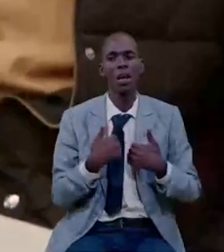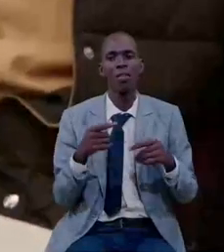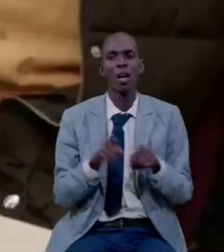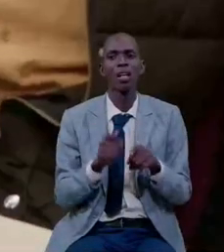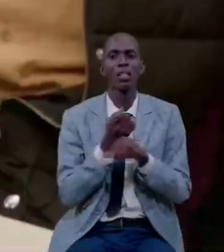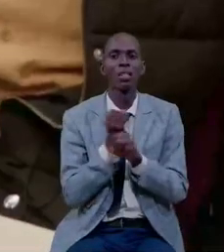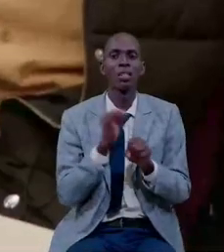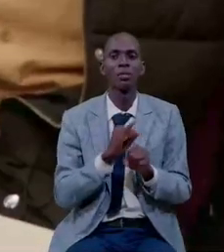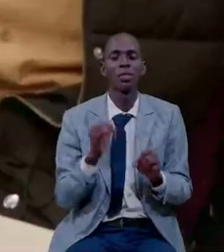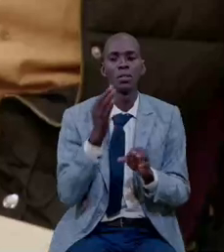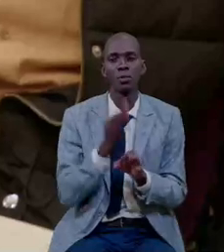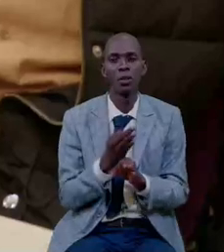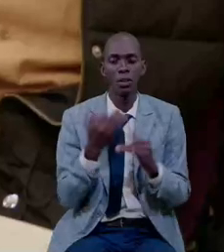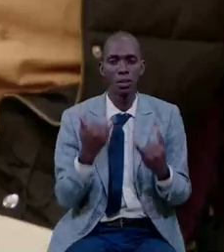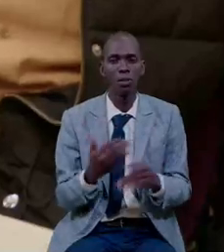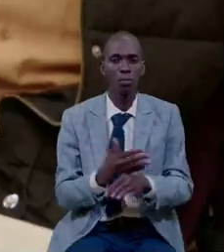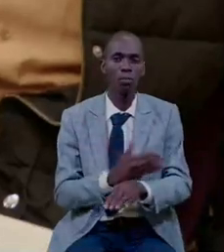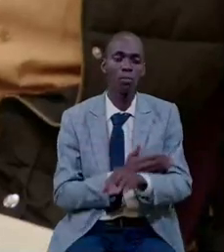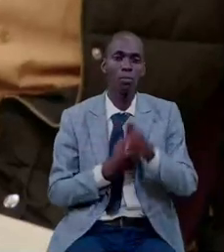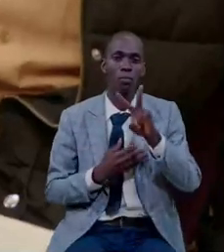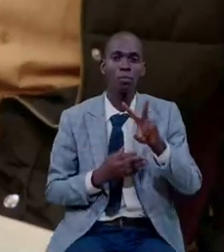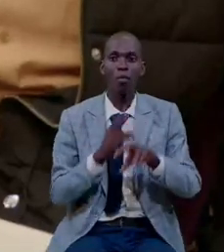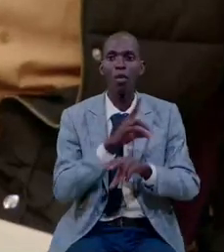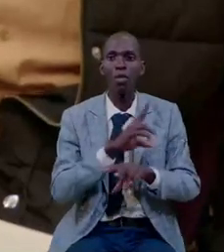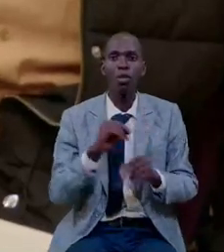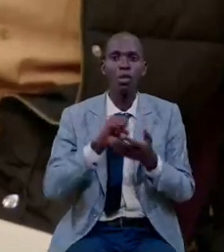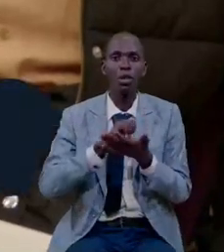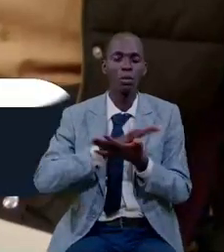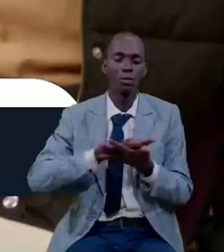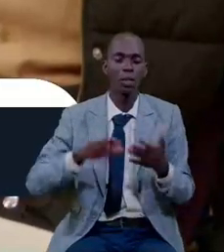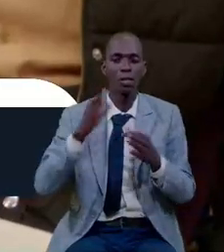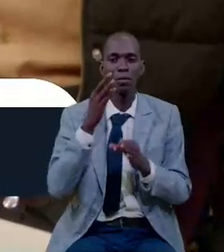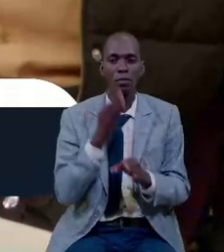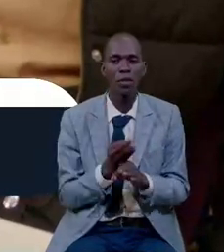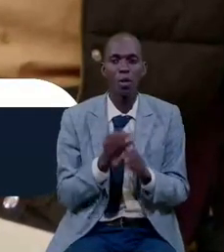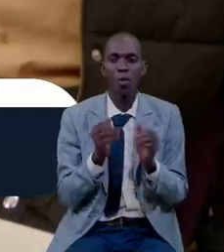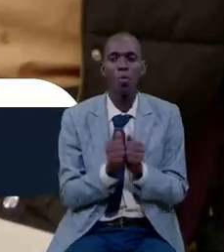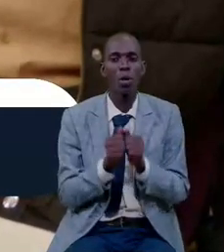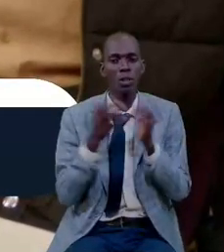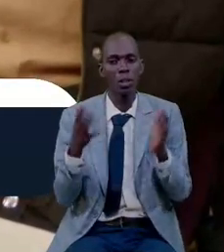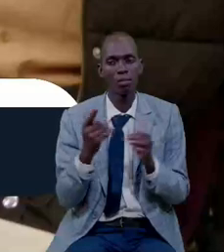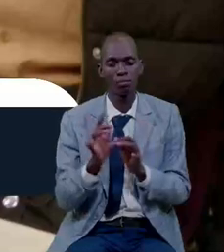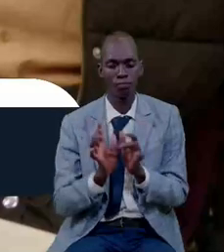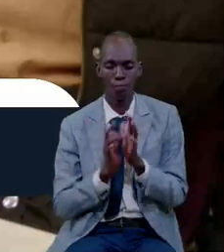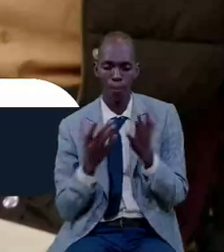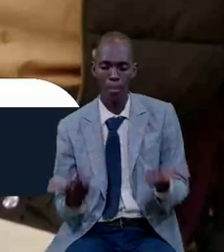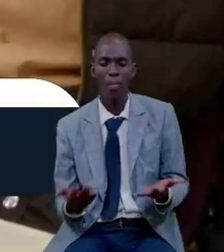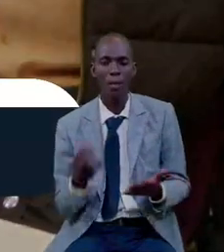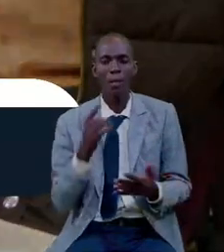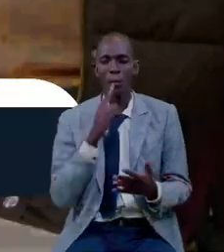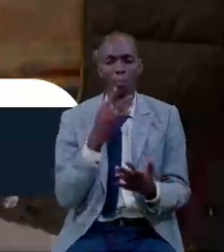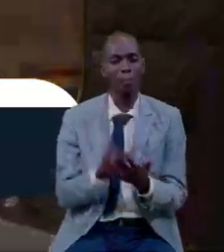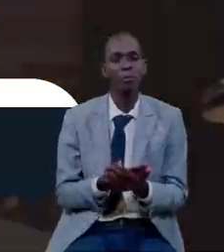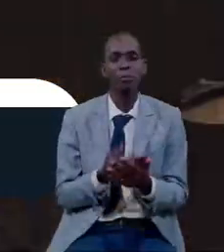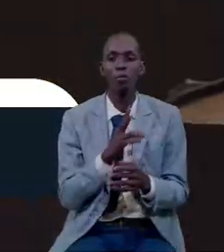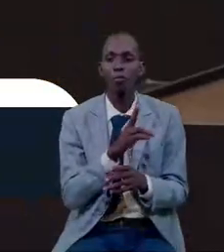partie ici. Nous allons voir pas de foi sanctificatrice sans de fruits scripturaires.